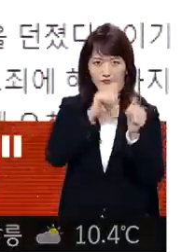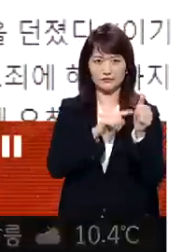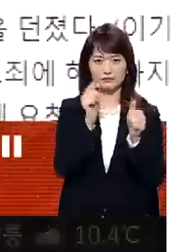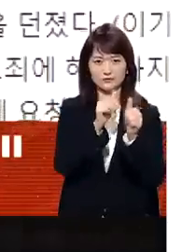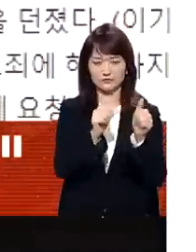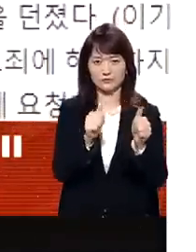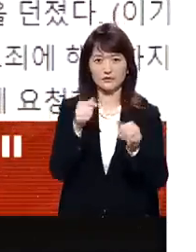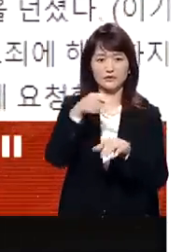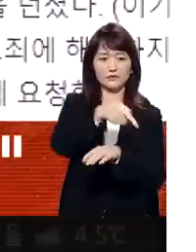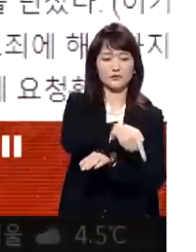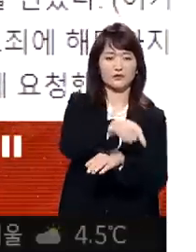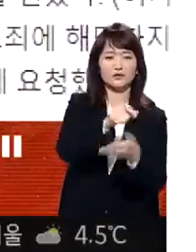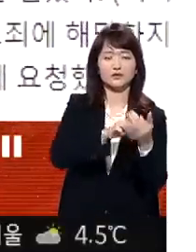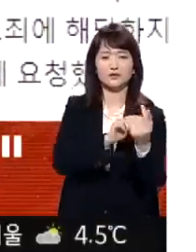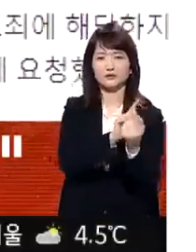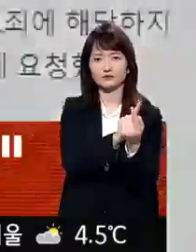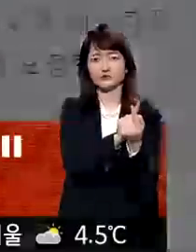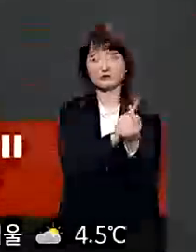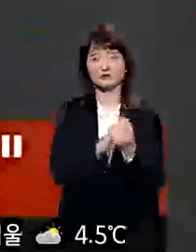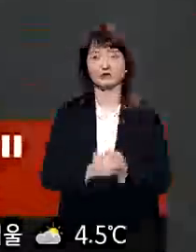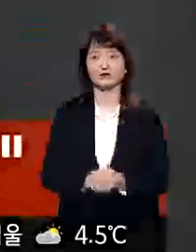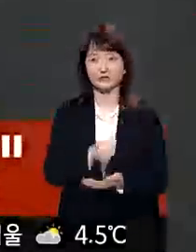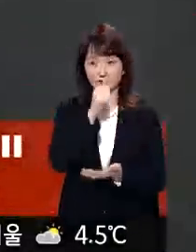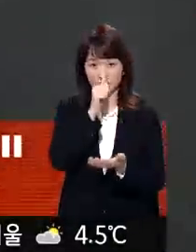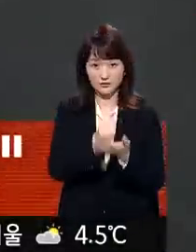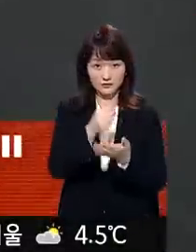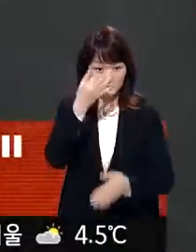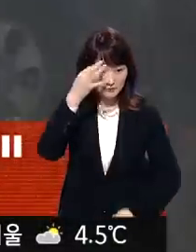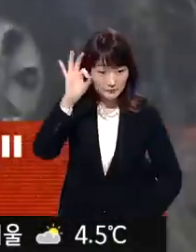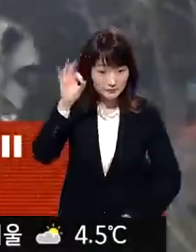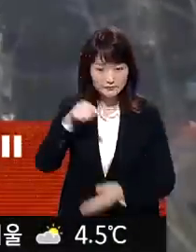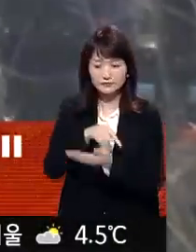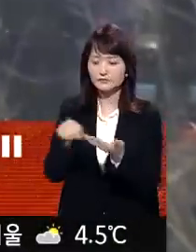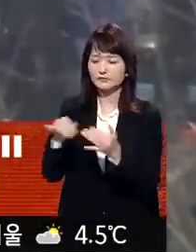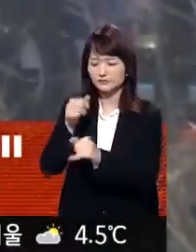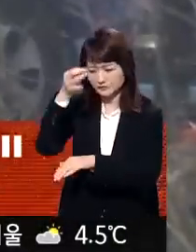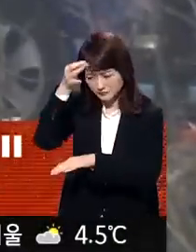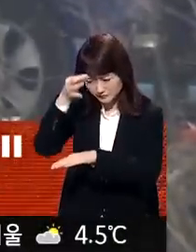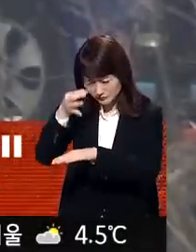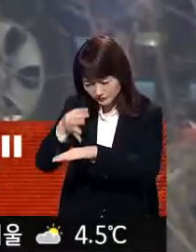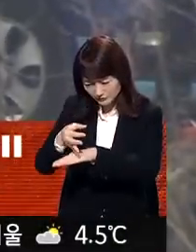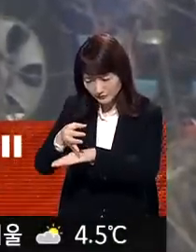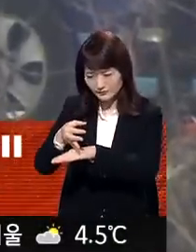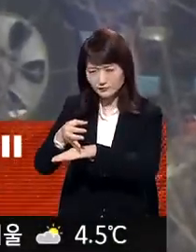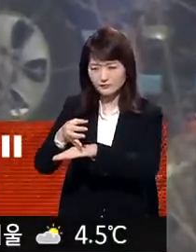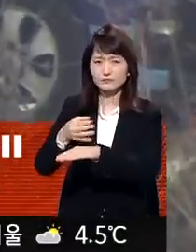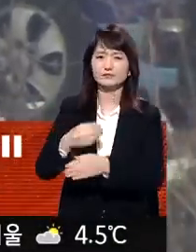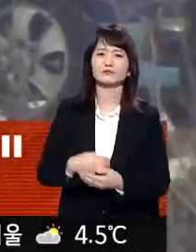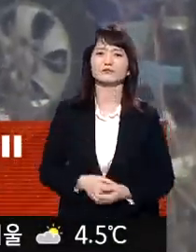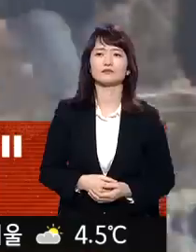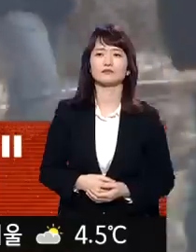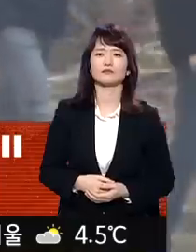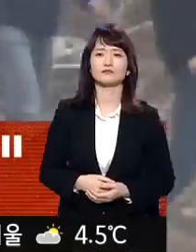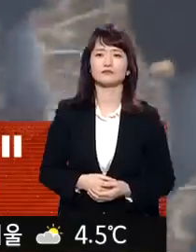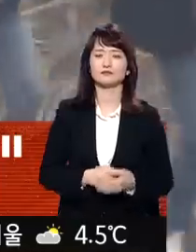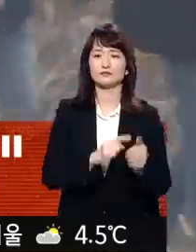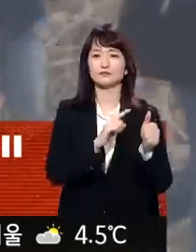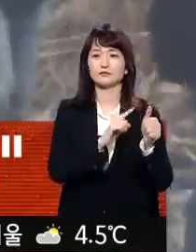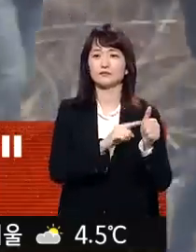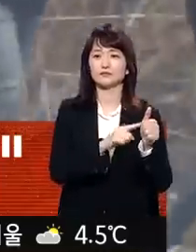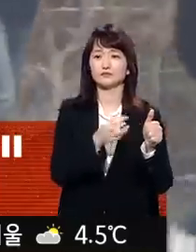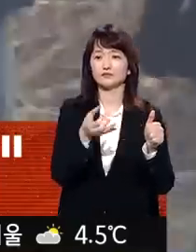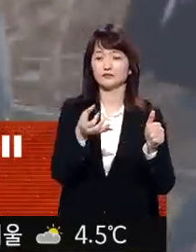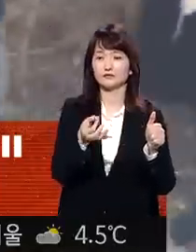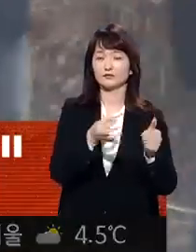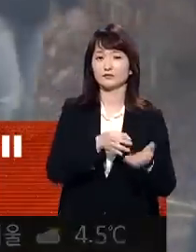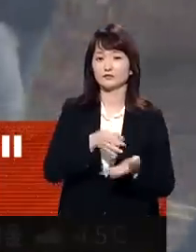법정 밖에서 취재진을 만나서 이 범죄 사실을 인정하고 있고 피해자들에게 죄송한 마음을 표출하고 있다면서 이 피고인 측에서 금전적인